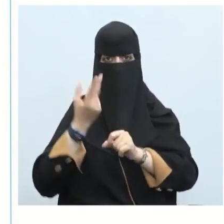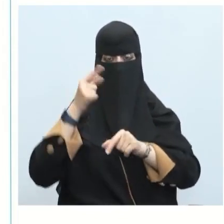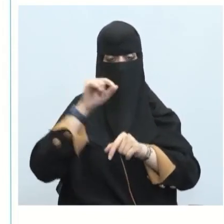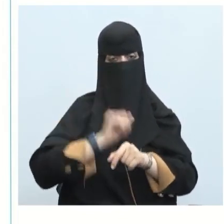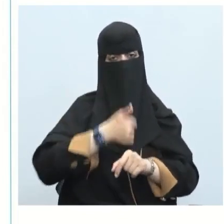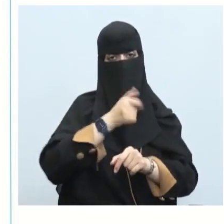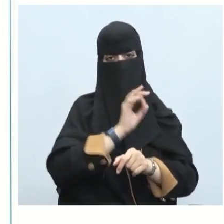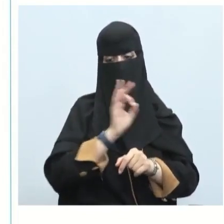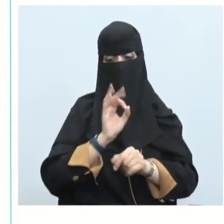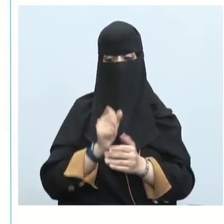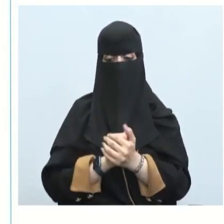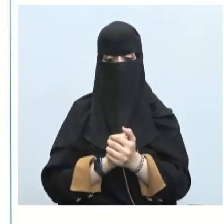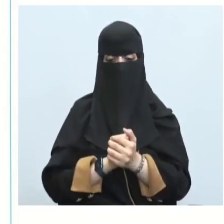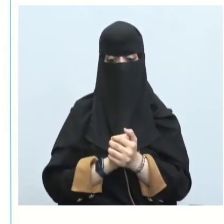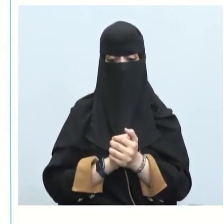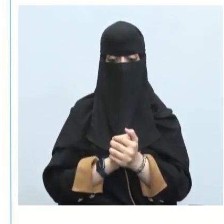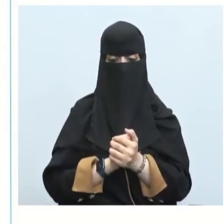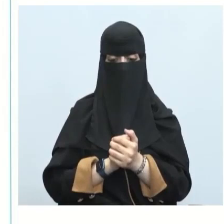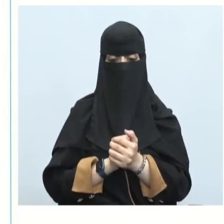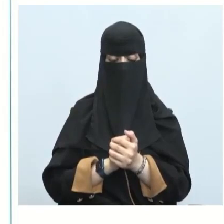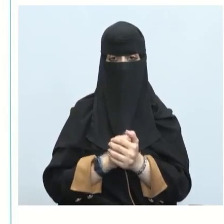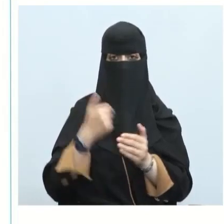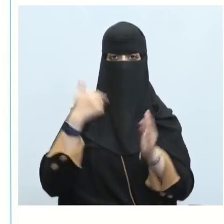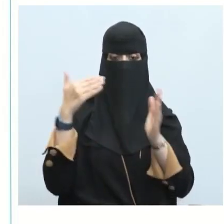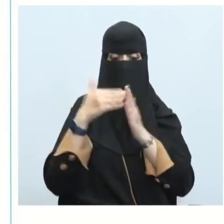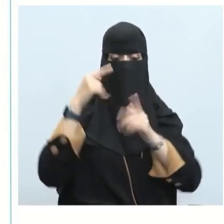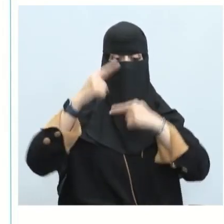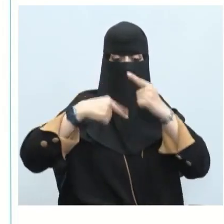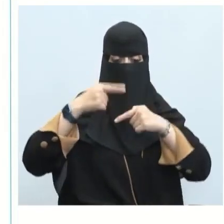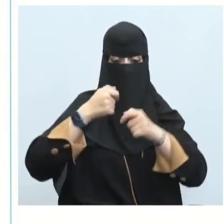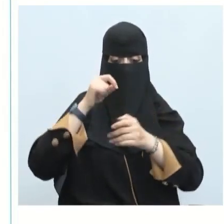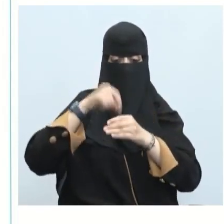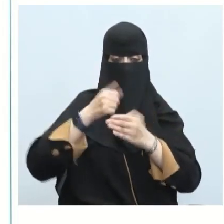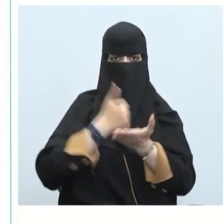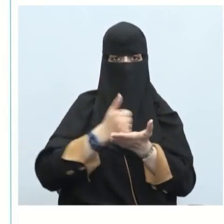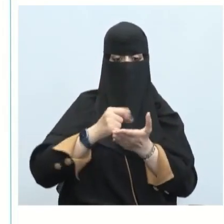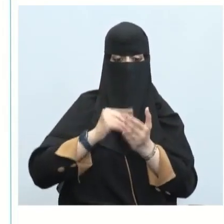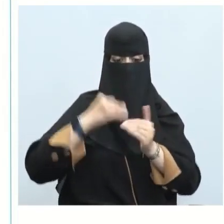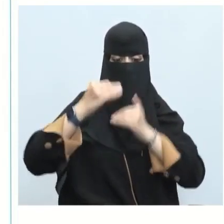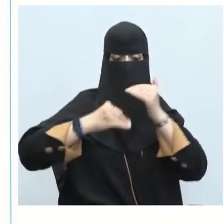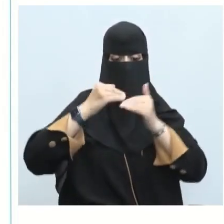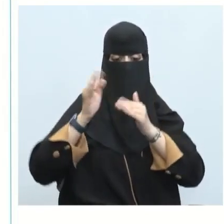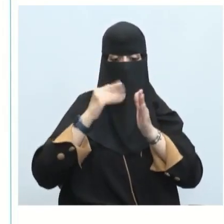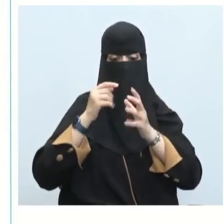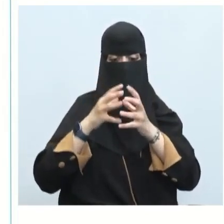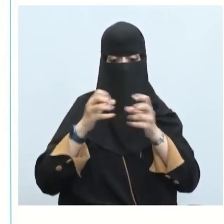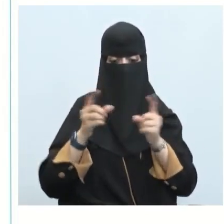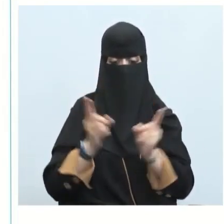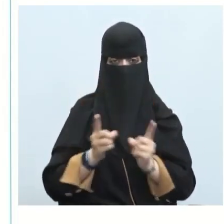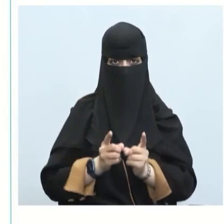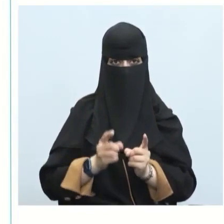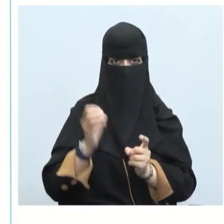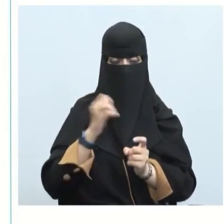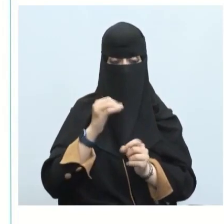جيد ام لا من خلال استخدام تحليلات جوجل تحليلات